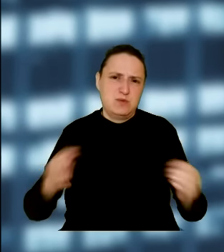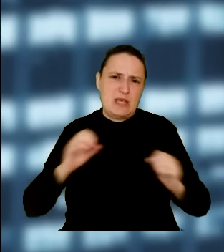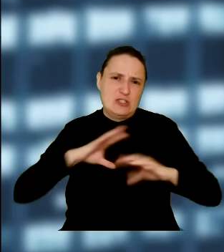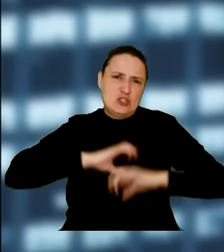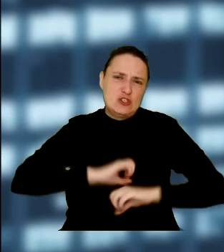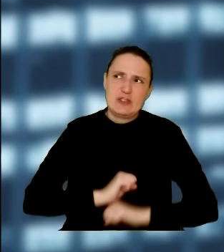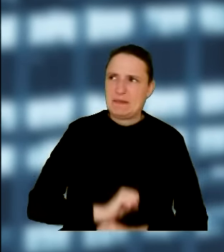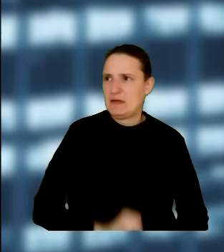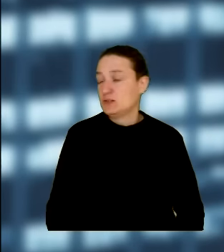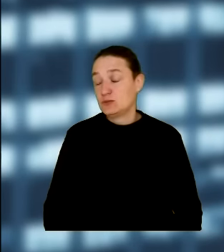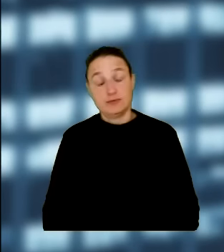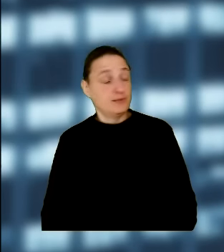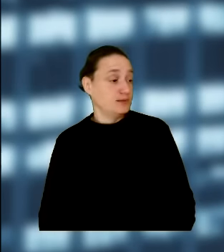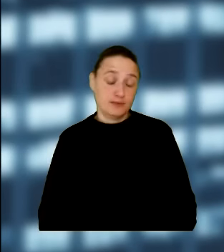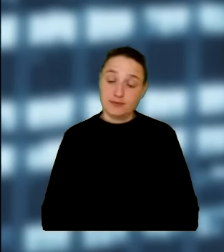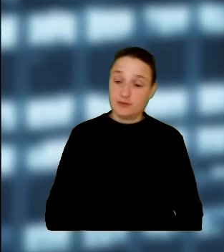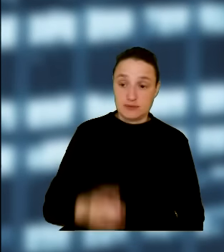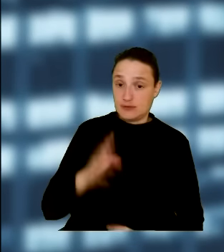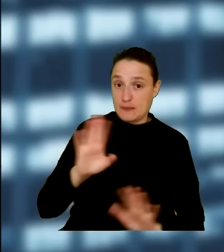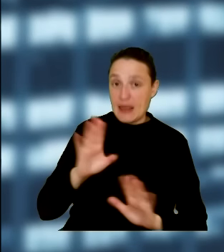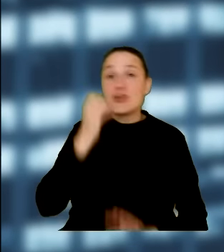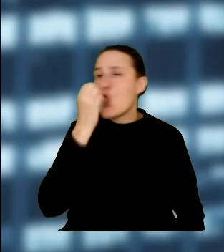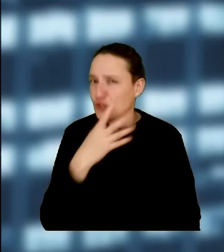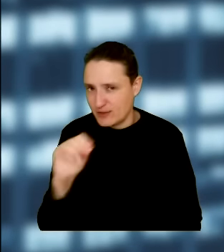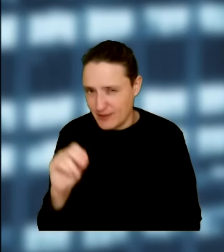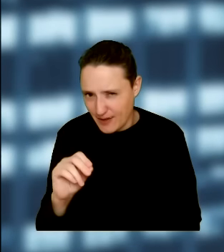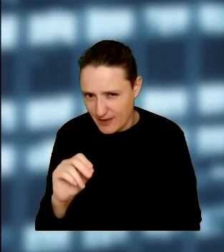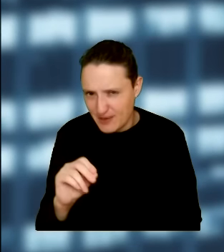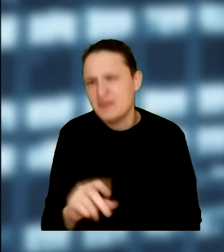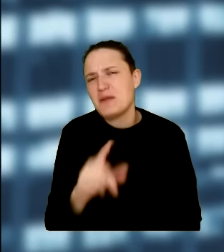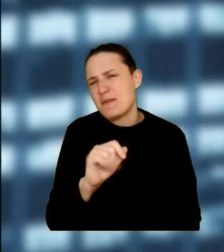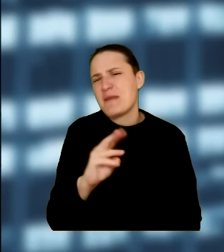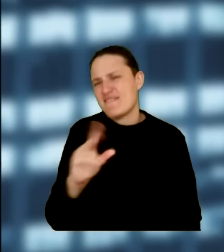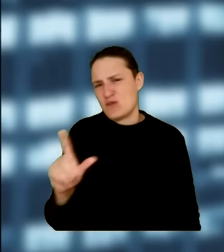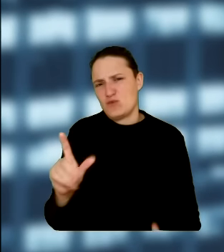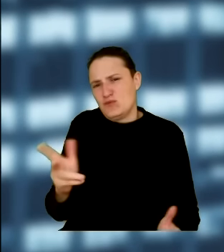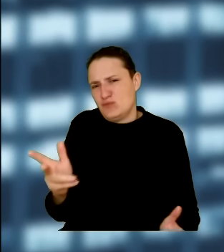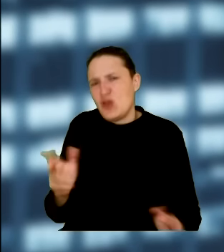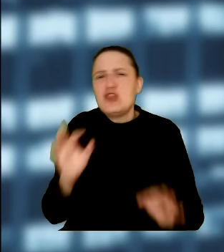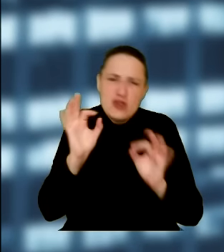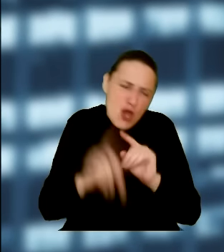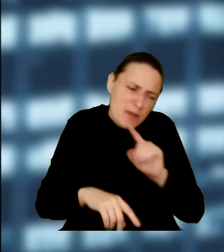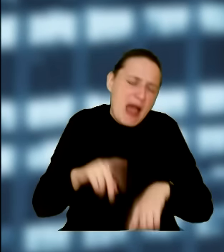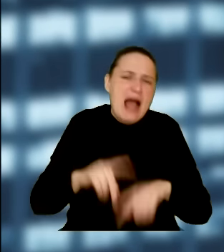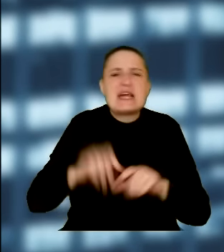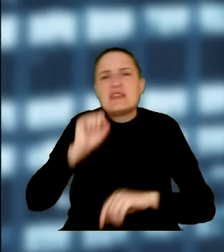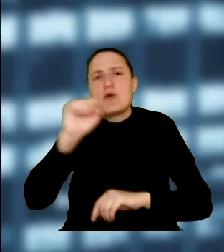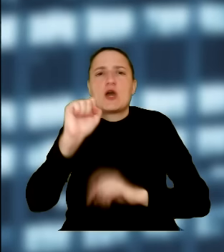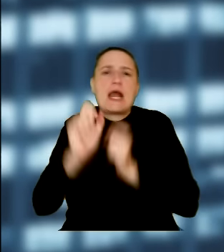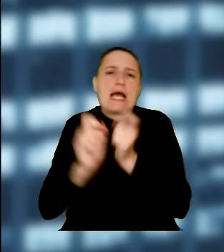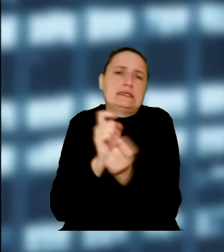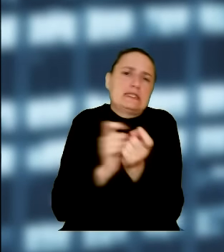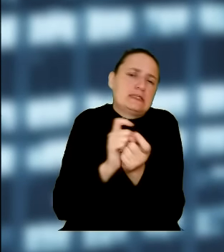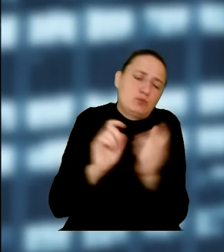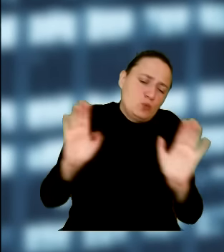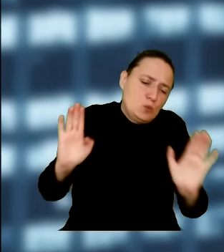właśnie. Więc to nie jest tak najgorzej, panie Pawle. Nie, nie. To jest normalny spór w demokracji. Nie bądźmy